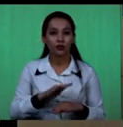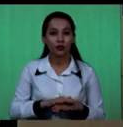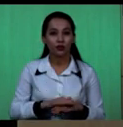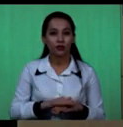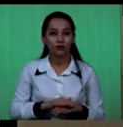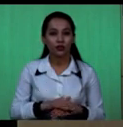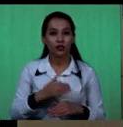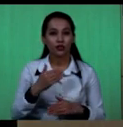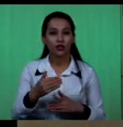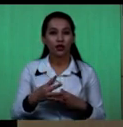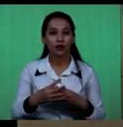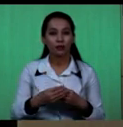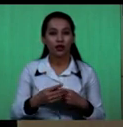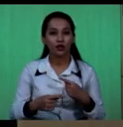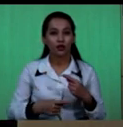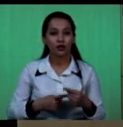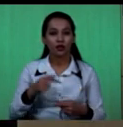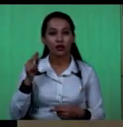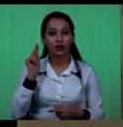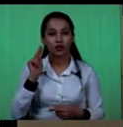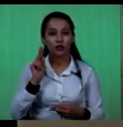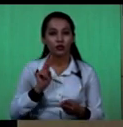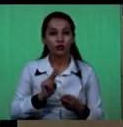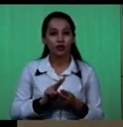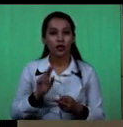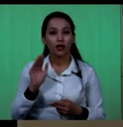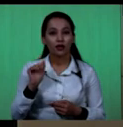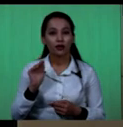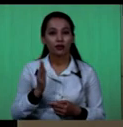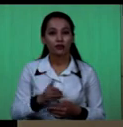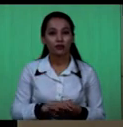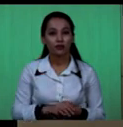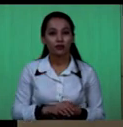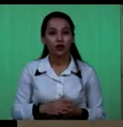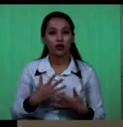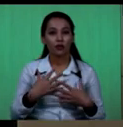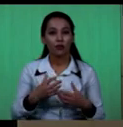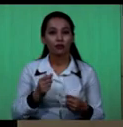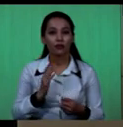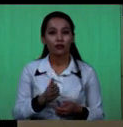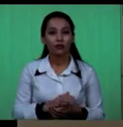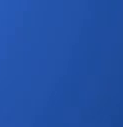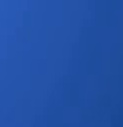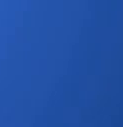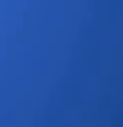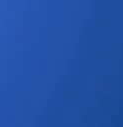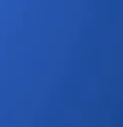yetdi. Sizlar bilan keyingi darsda ko'rishguncha xayrlashamiz. Xayr, salomat bo'ling.